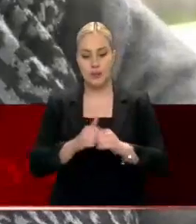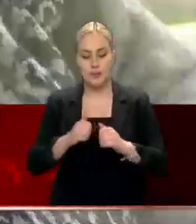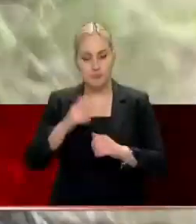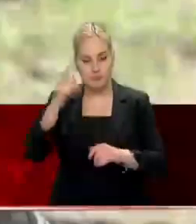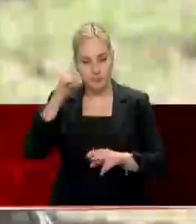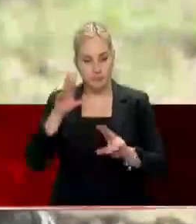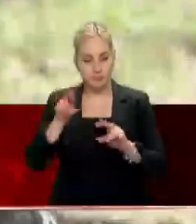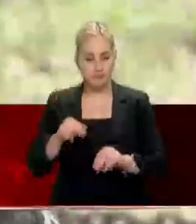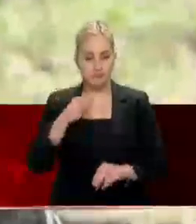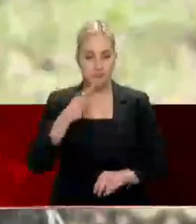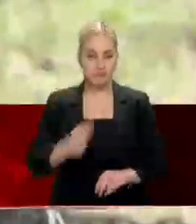başını sokacak